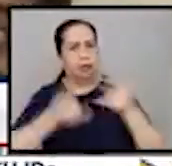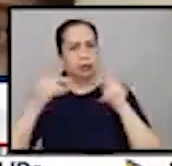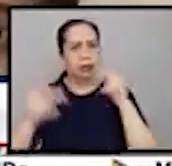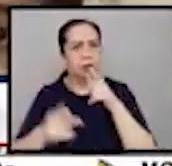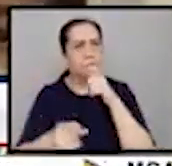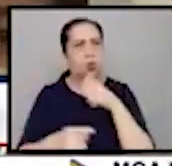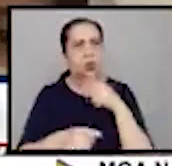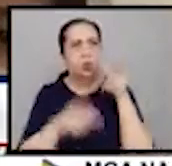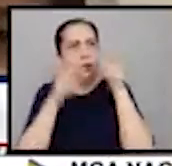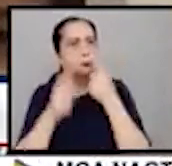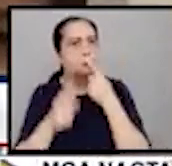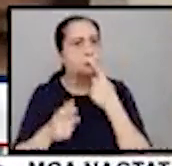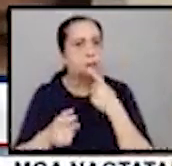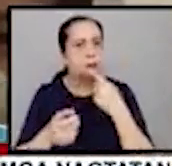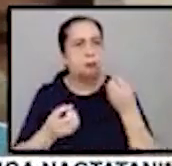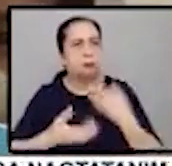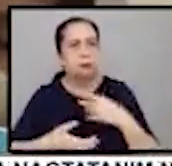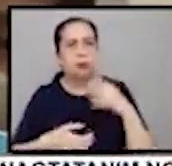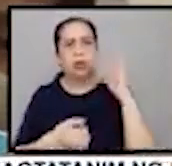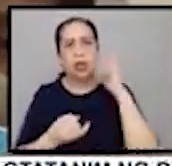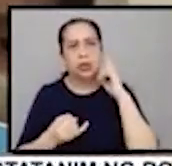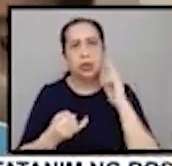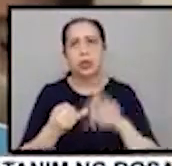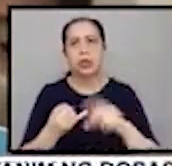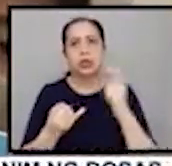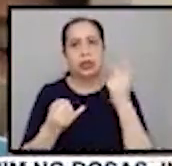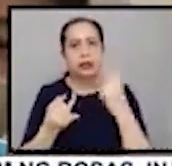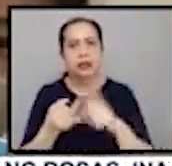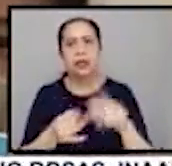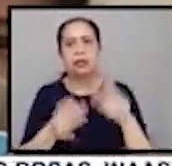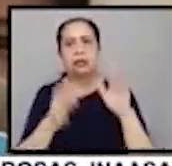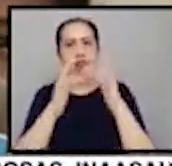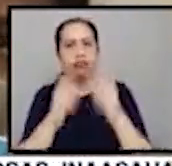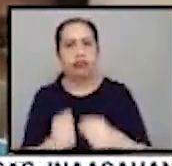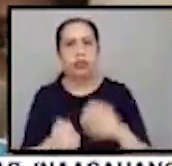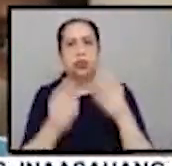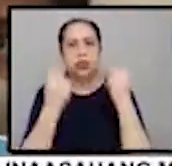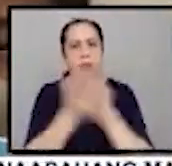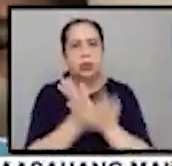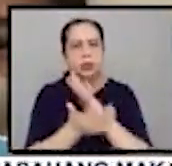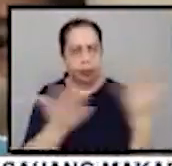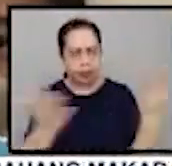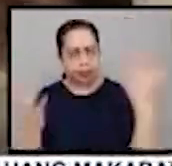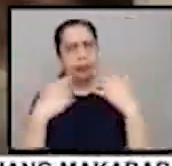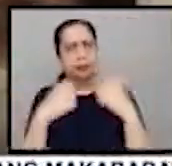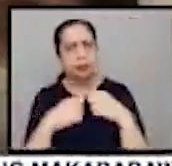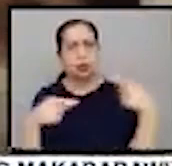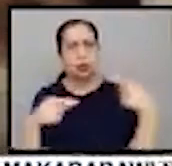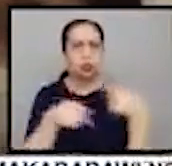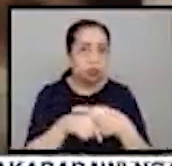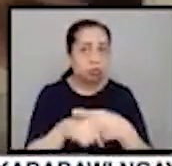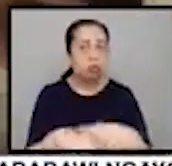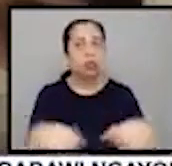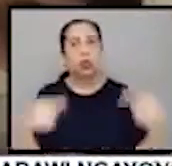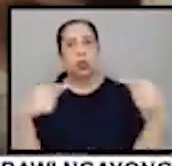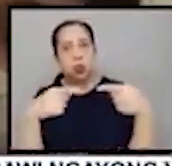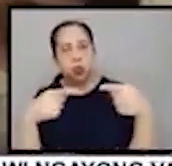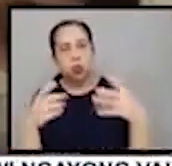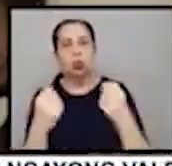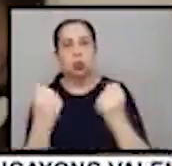natin nagsasalita sa radyo, sa TV, sa social media, sa dyaryo, opposing it, we invited them. Magsasalita ang